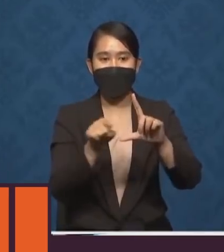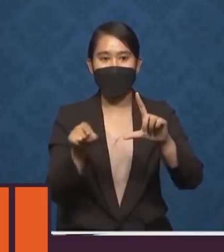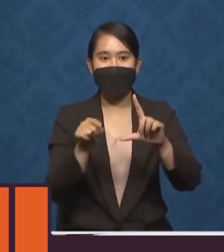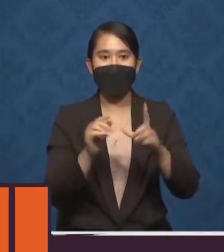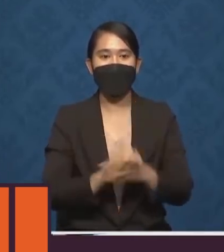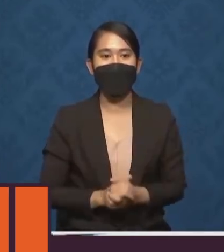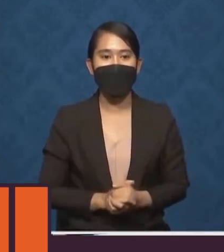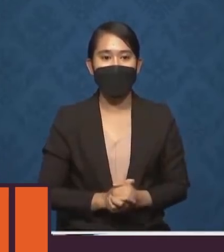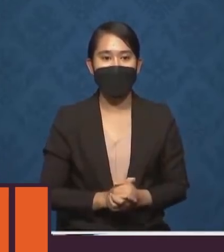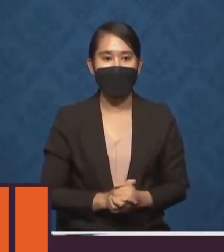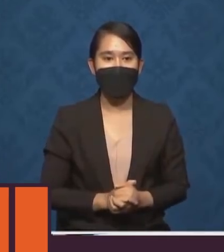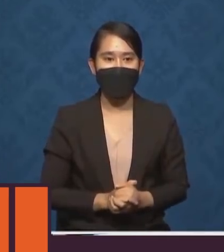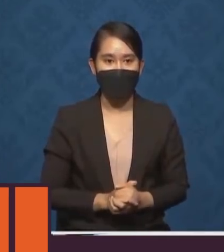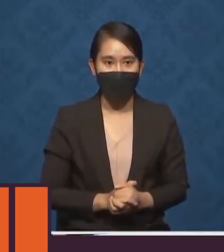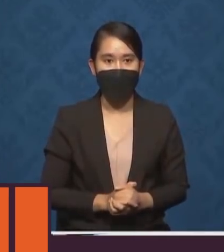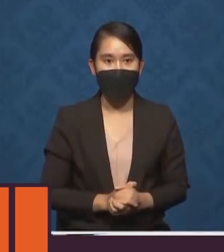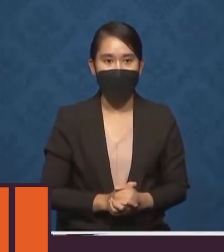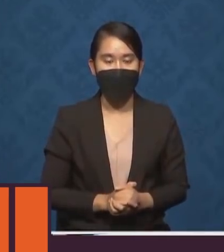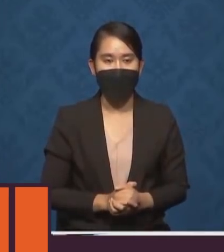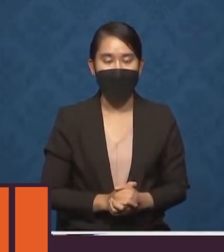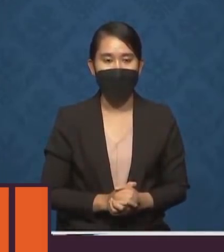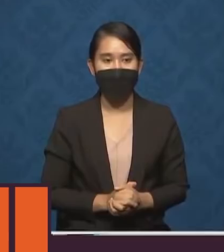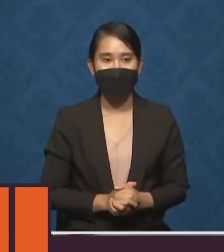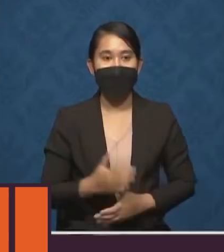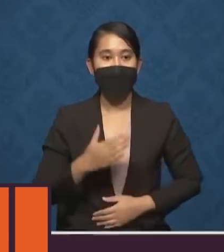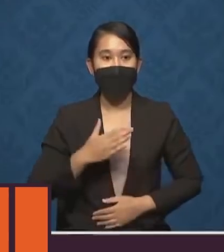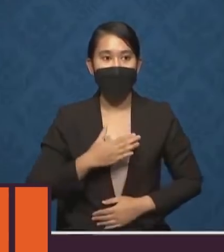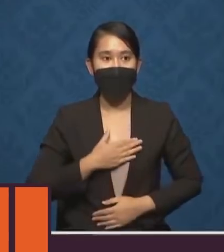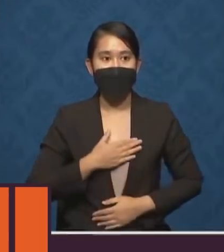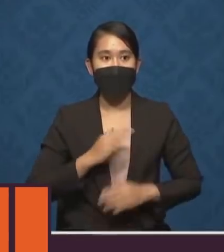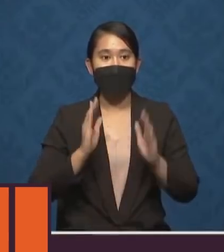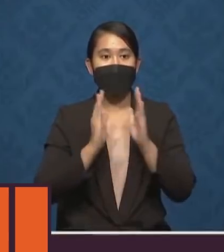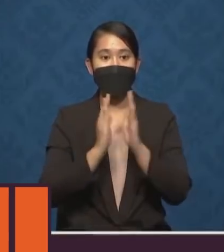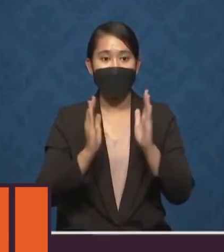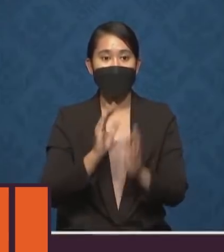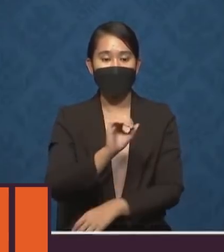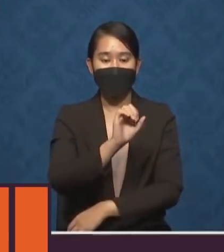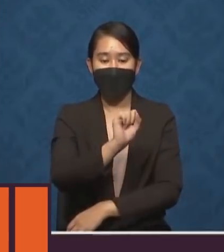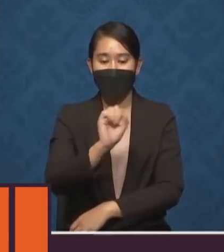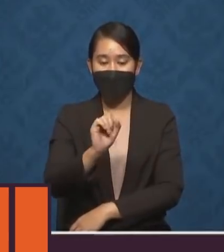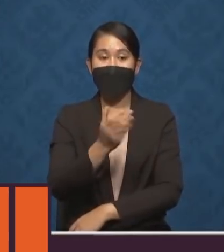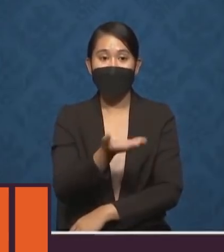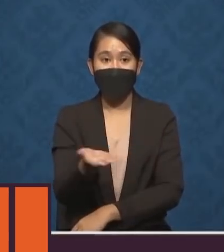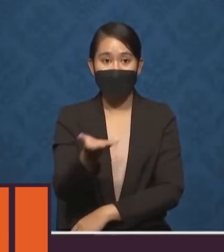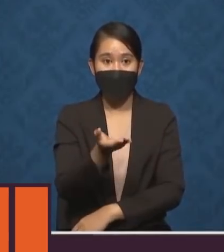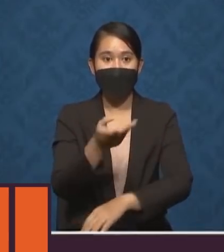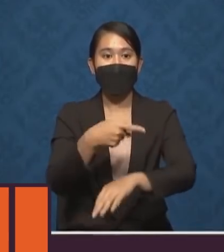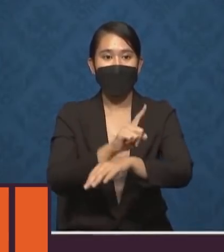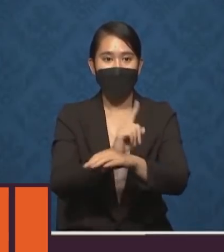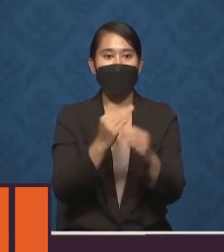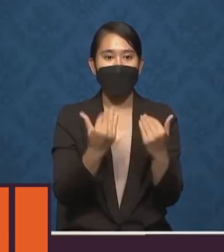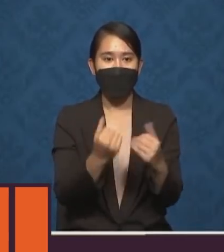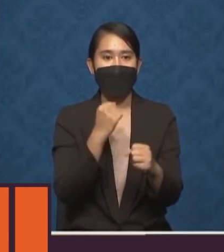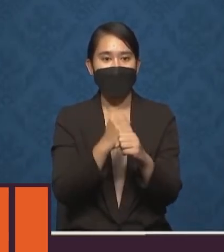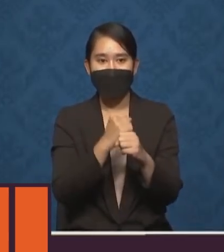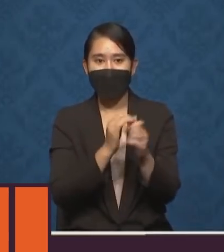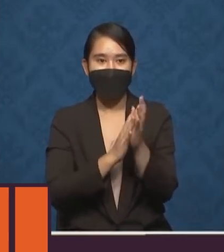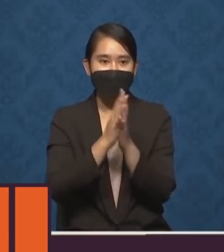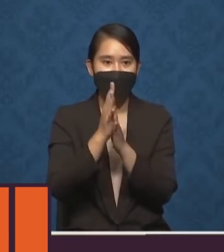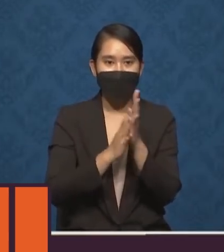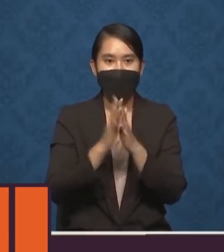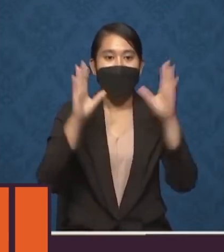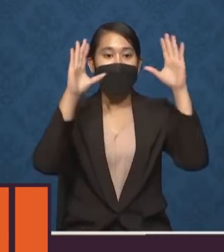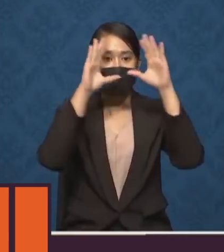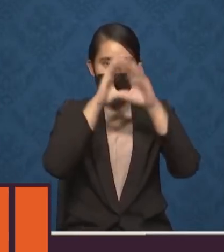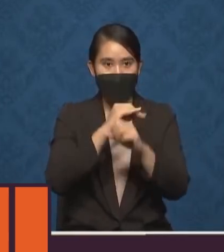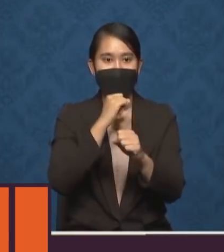ทำมานานครับก่อนอื่นผมอยากกล่าวคำขอบพระคุณเพื่อนสมาชิกและท่านประธานนะครับที่วันนี้เราปฏิบัติหน้าที่กันอย่างแข่งขันอยู่กันจน